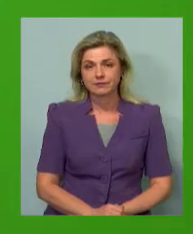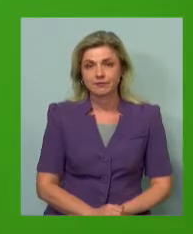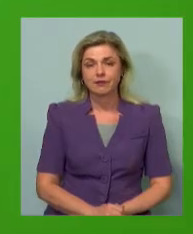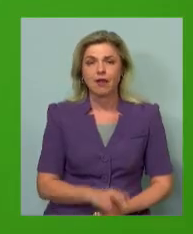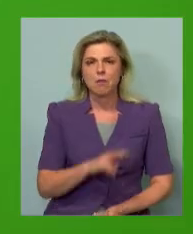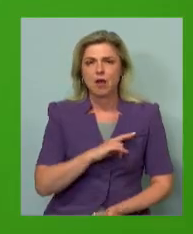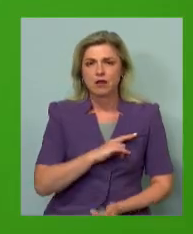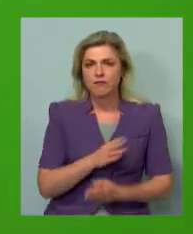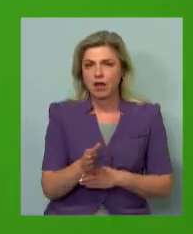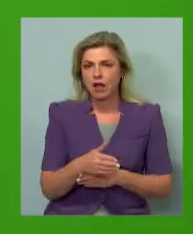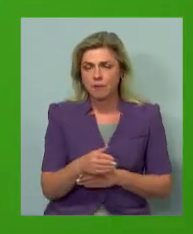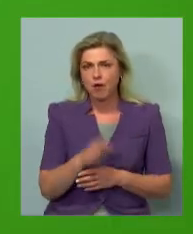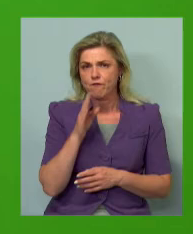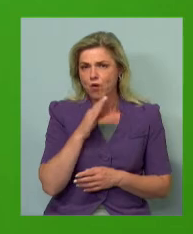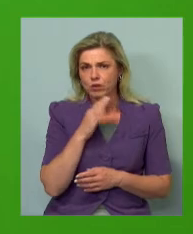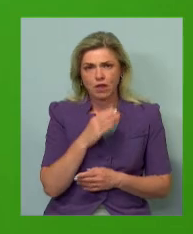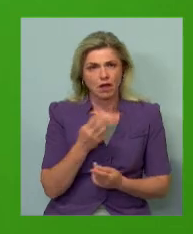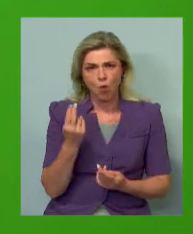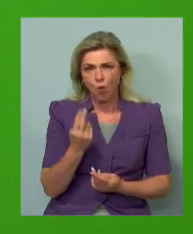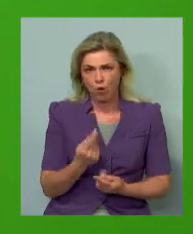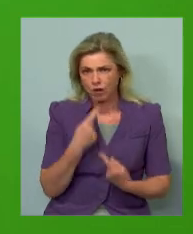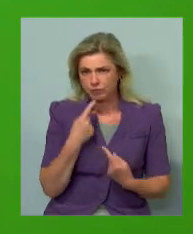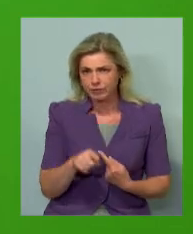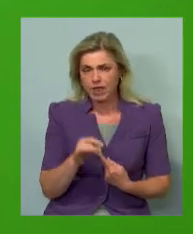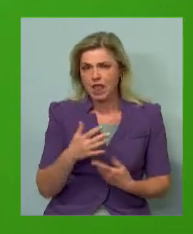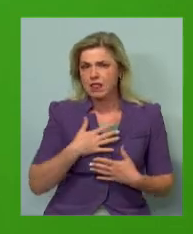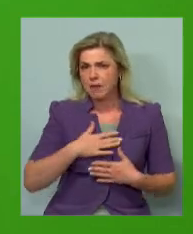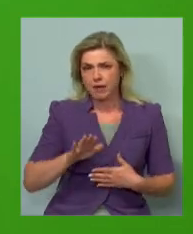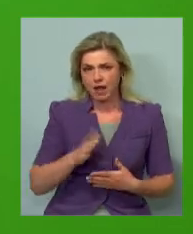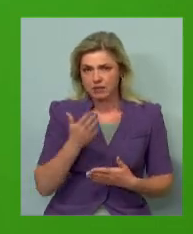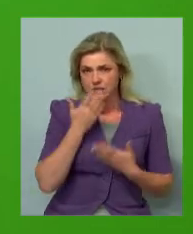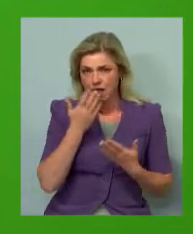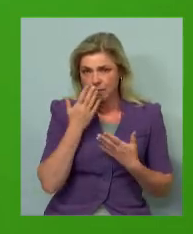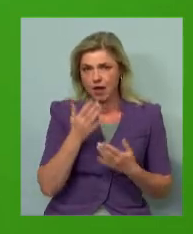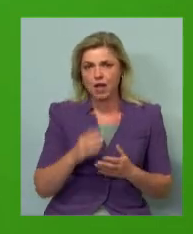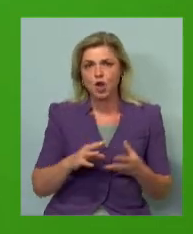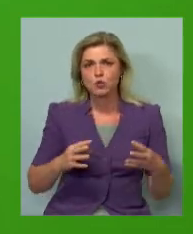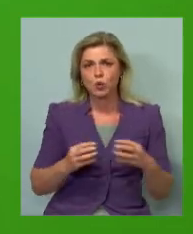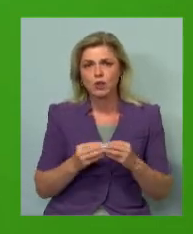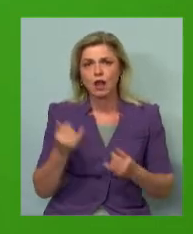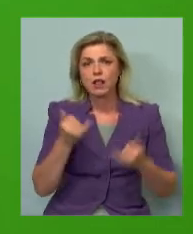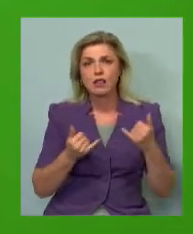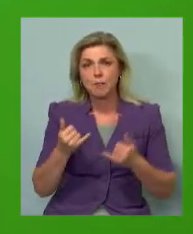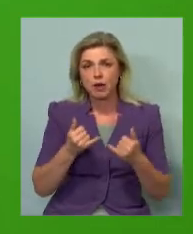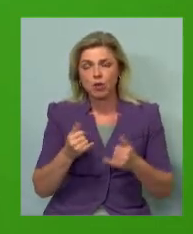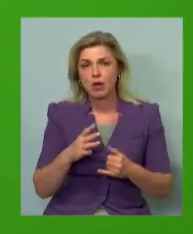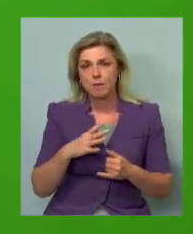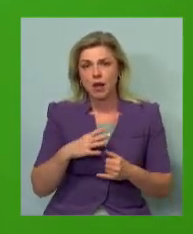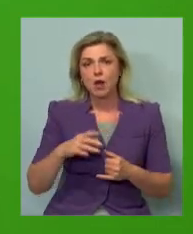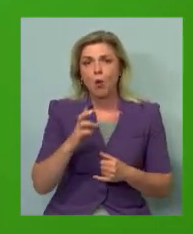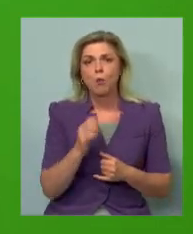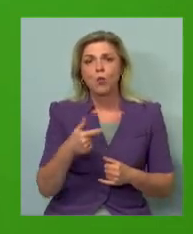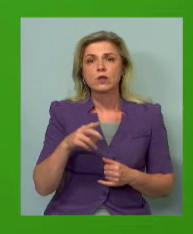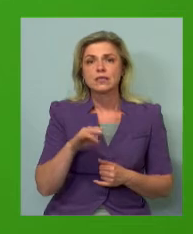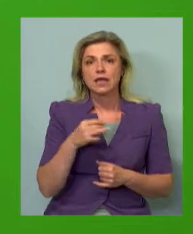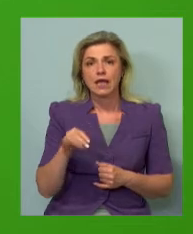Мертва риба, вода нетипового кольору та неприємний запах. Результати лабораторного дослідження показали у акваторії Буського лиману